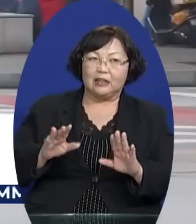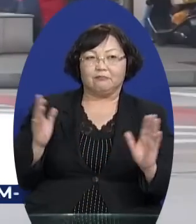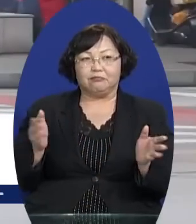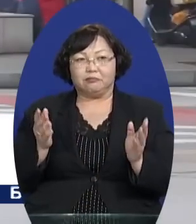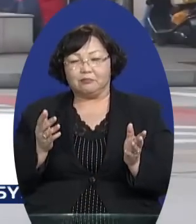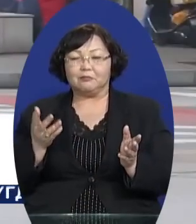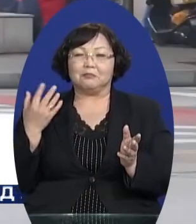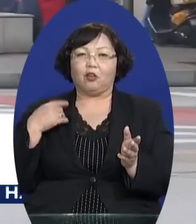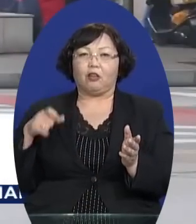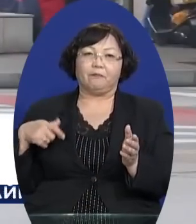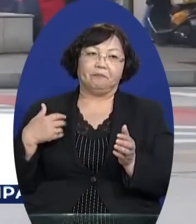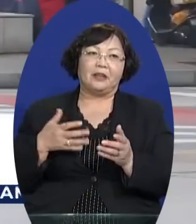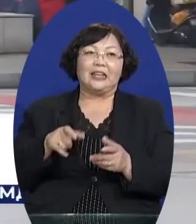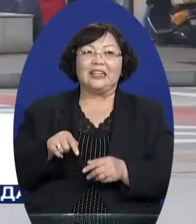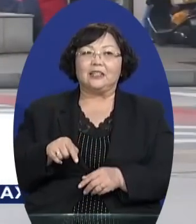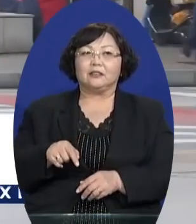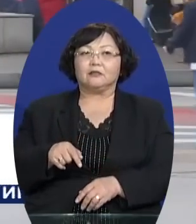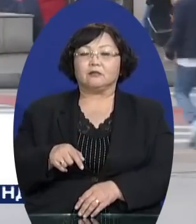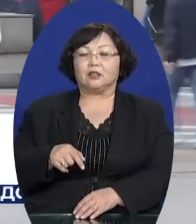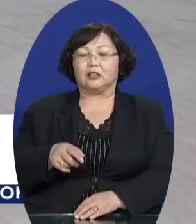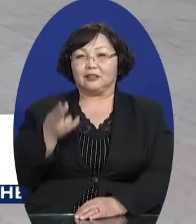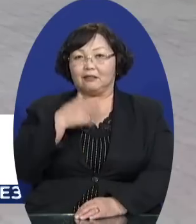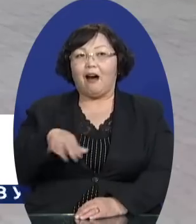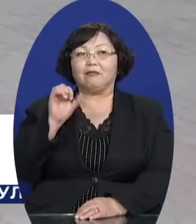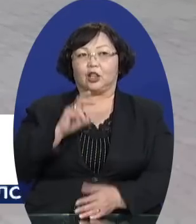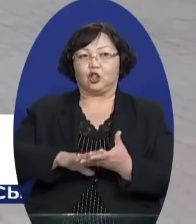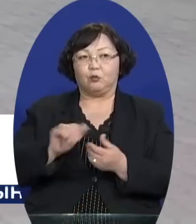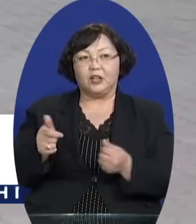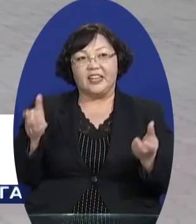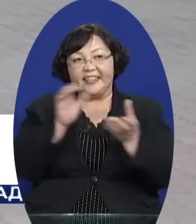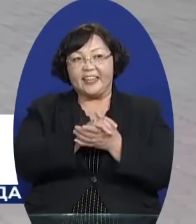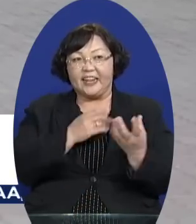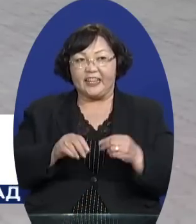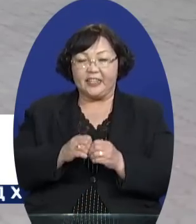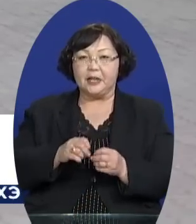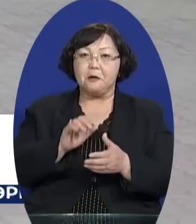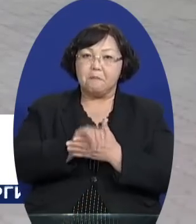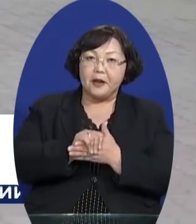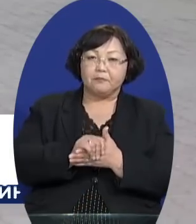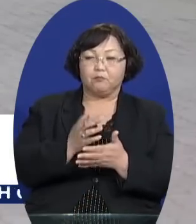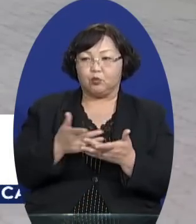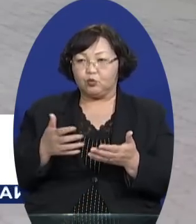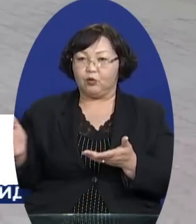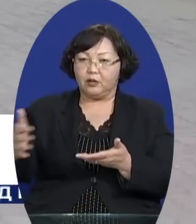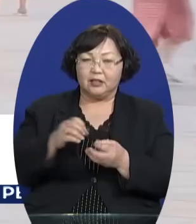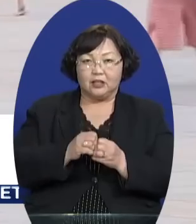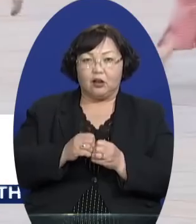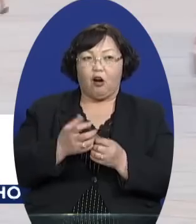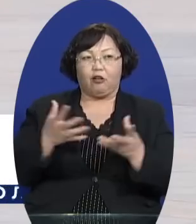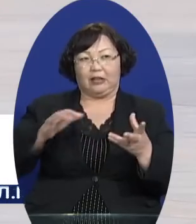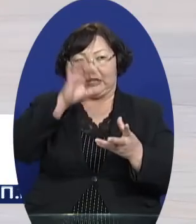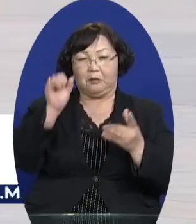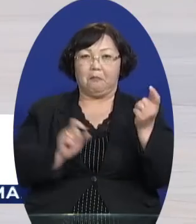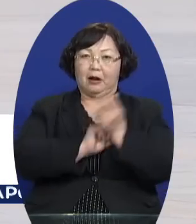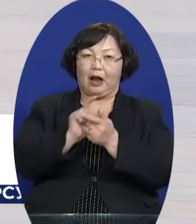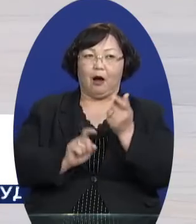байна. Мөн энэ байдлаас олж тухайлбал даатгалын төлбөр, гэрээ хэлцэл байгуулах, бичиг баримт бүрдүүлэлт зэрэг олон асуудал дээр маргаан бодлоо